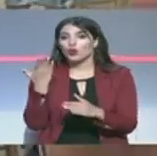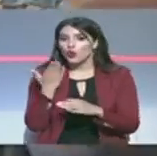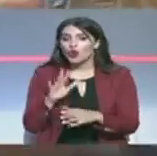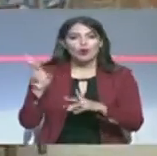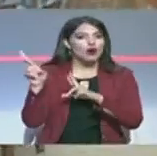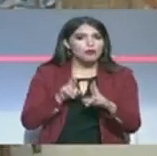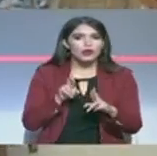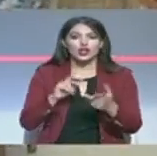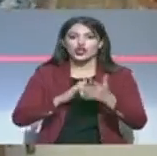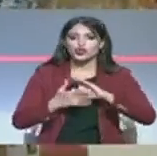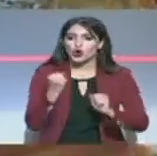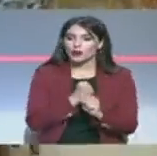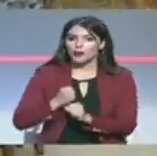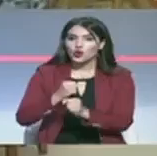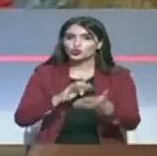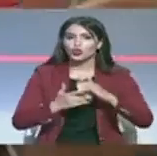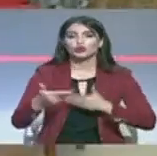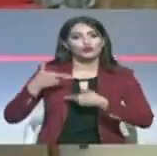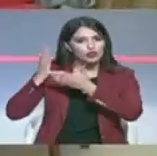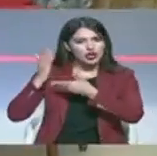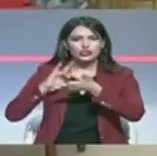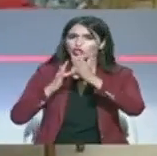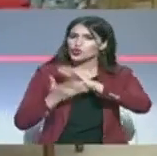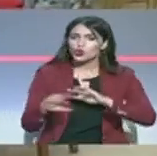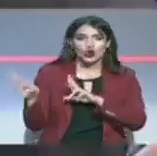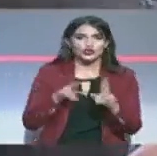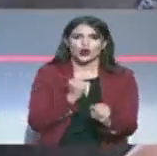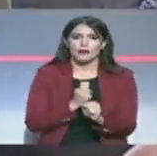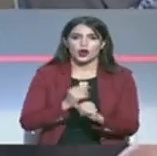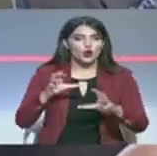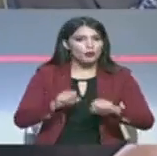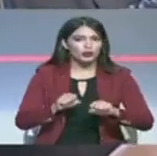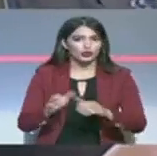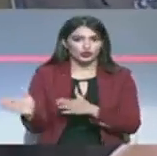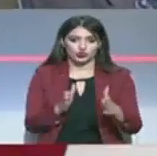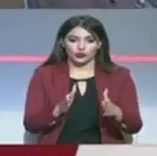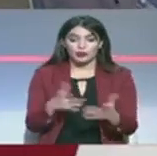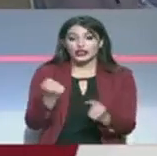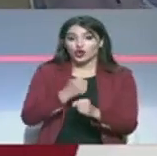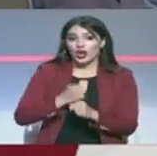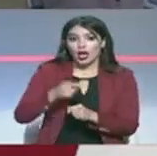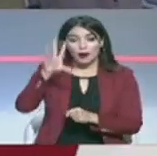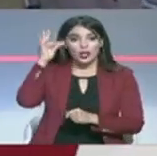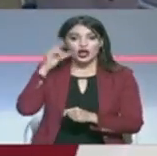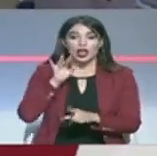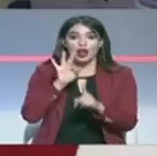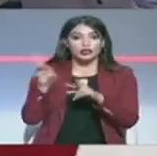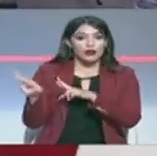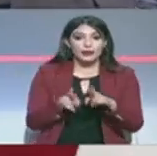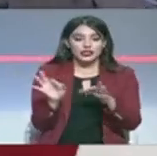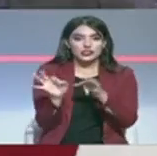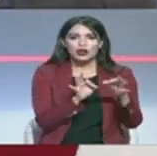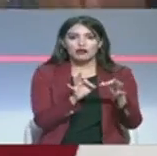ويرجع لخلق المواطن الشغل ويرجع للتصدير ويرجع للإنتاج. على مستوى الداخلي باش تخلق حد أدنى من الاستقرار لابد